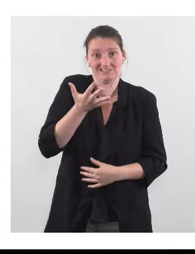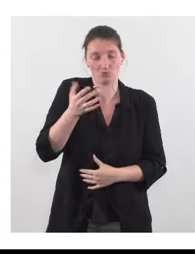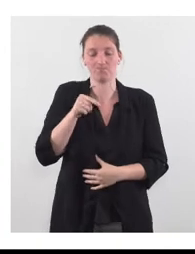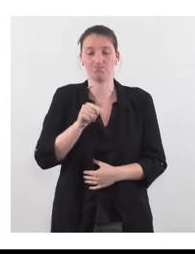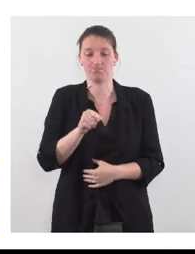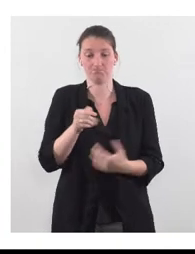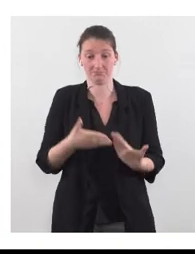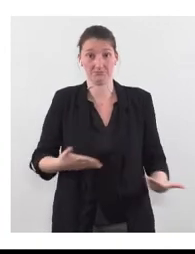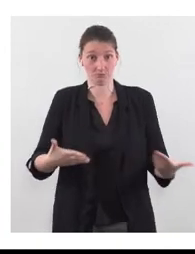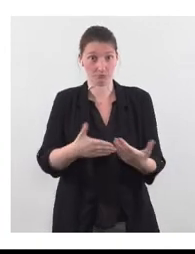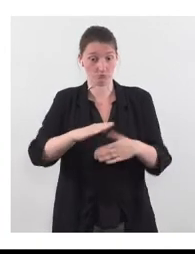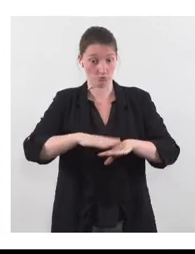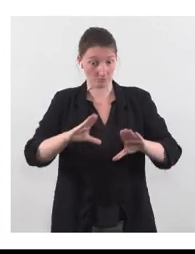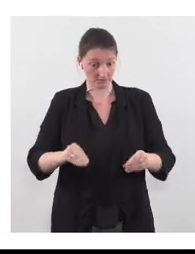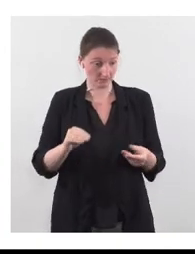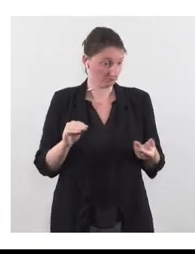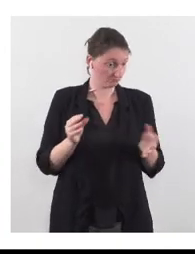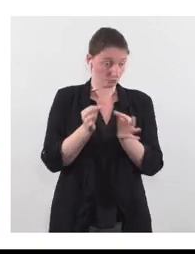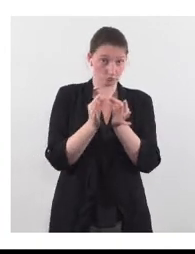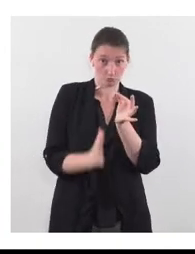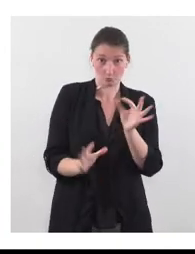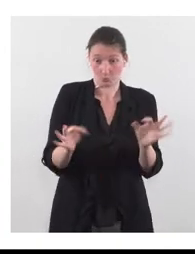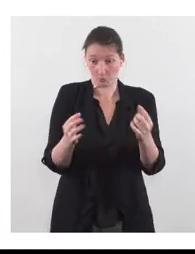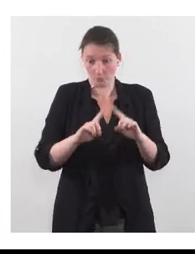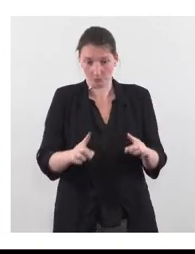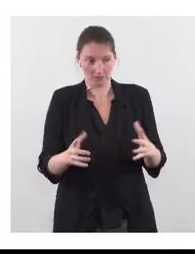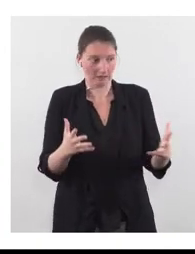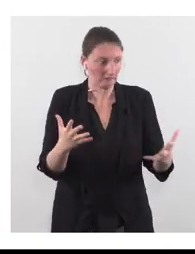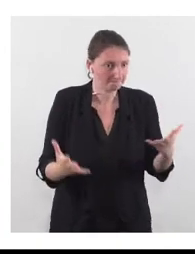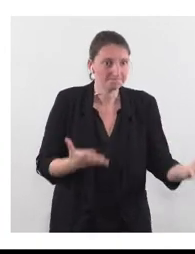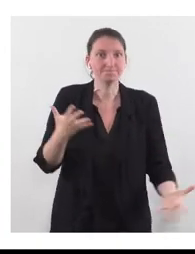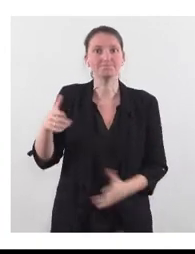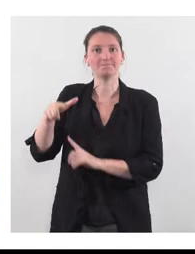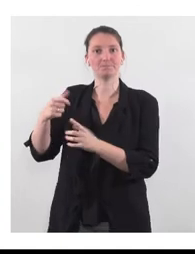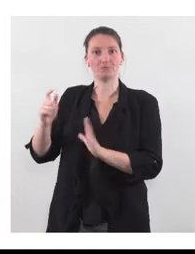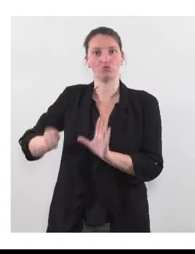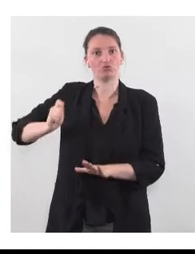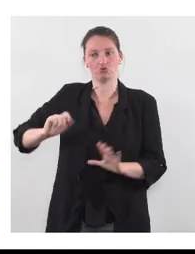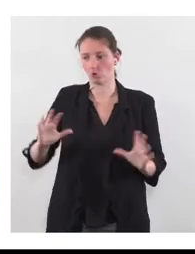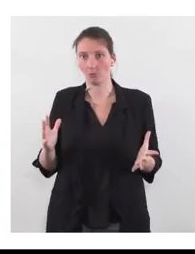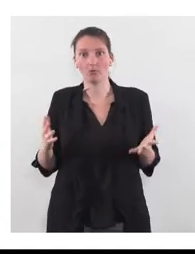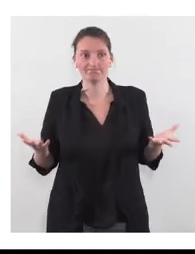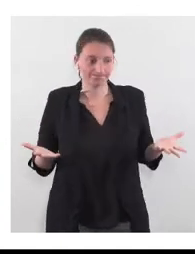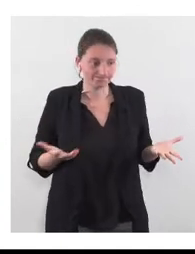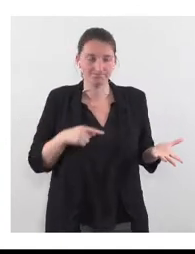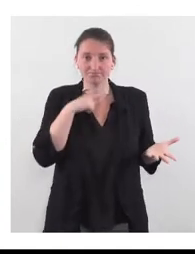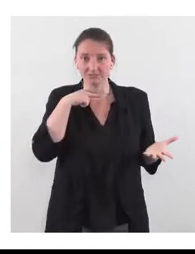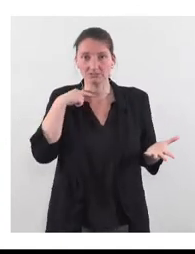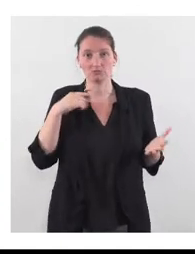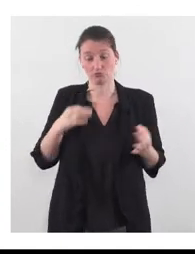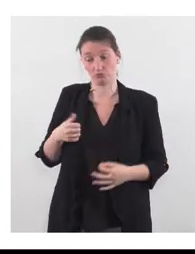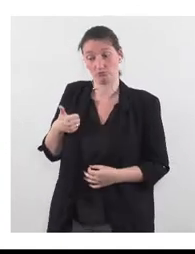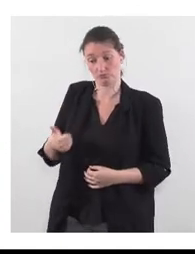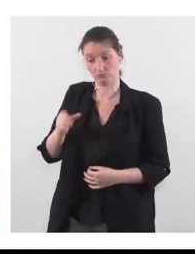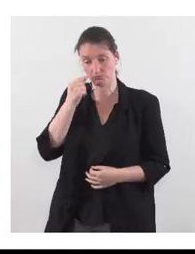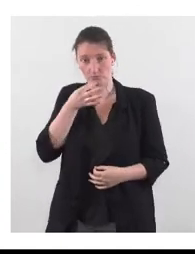être résolu, eh bien, le juge ne peut pas exercer son jugement. Le juge a dit que le cas